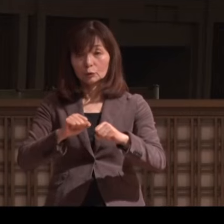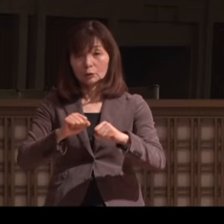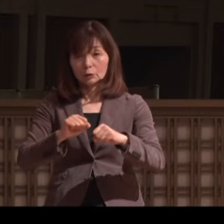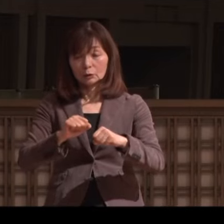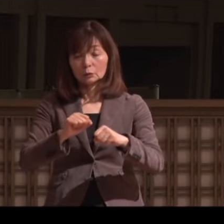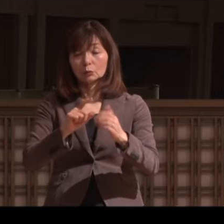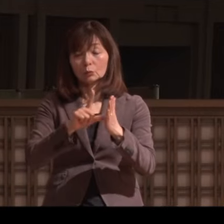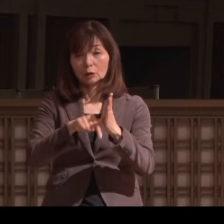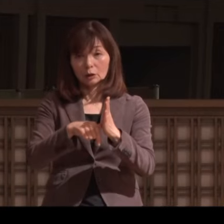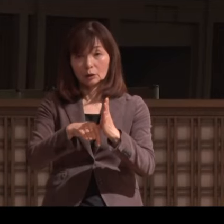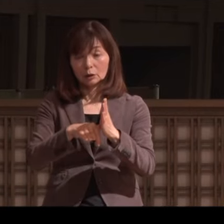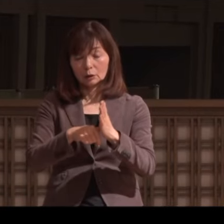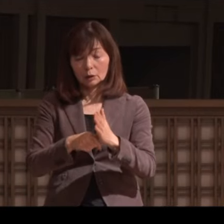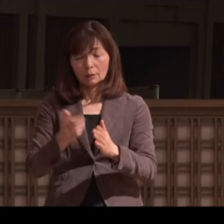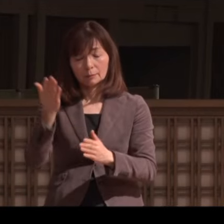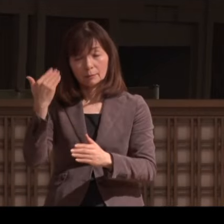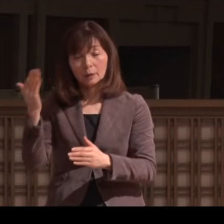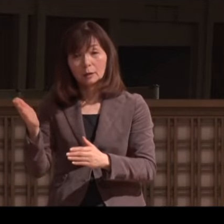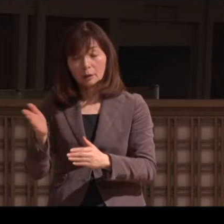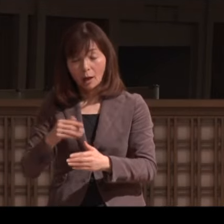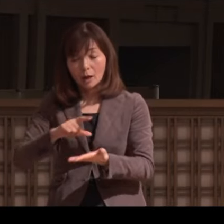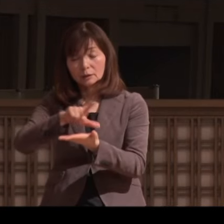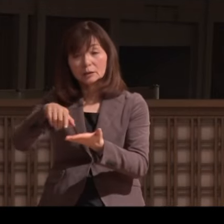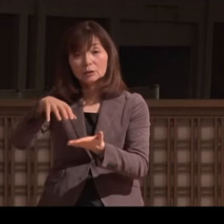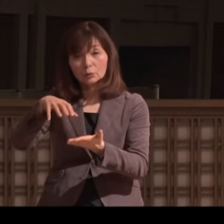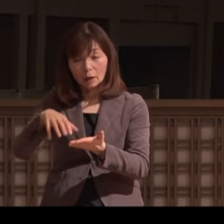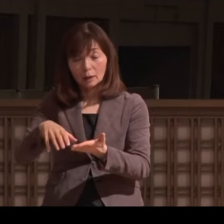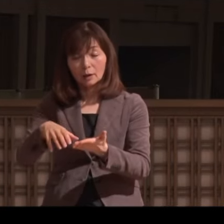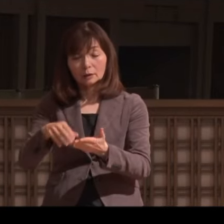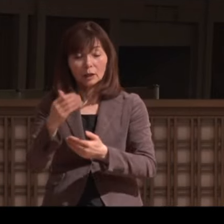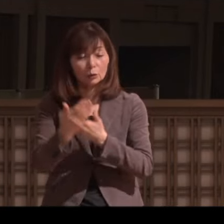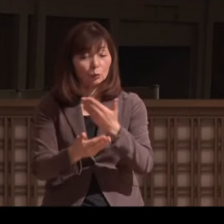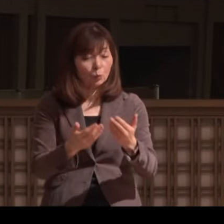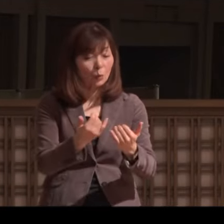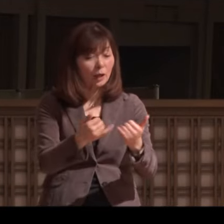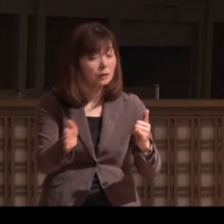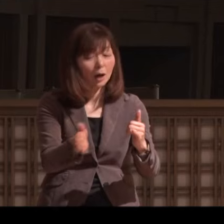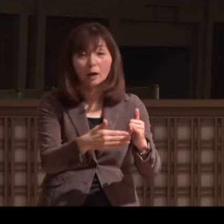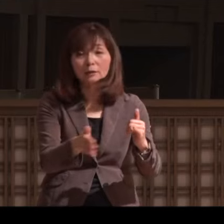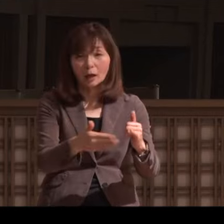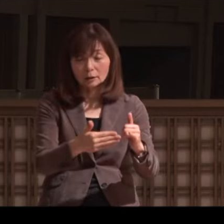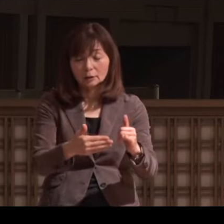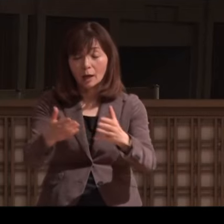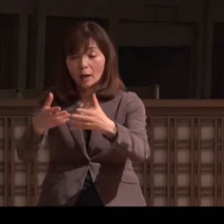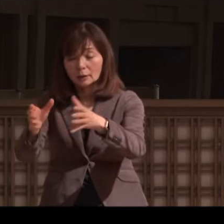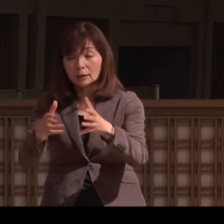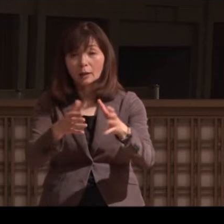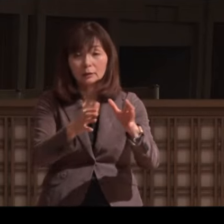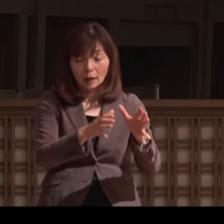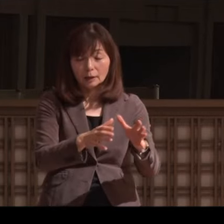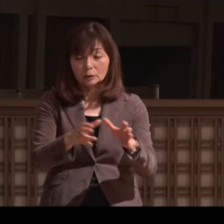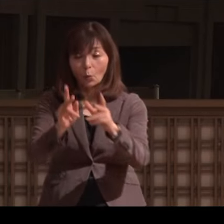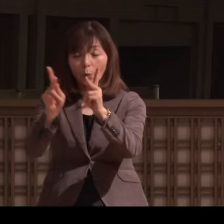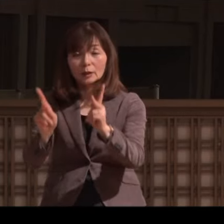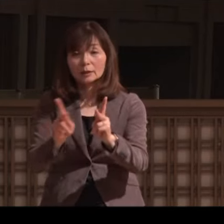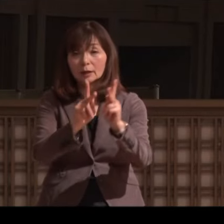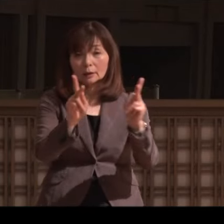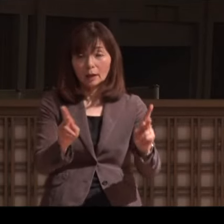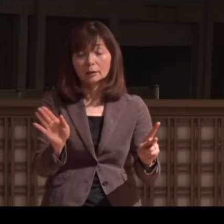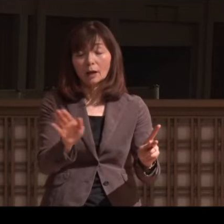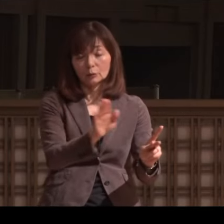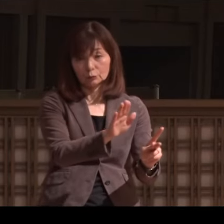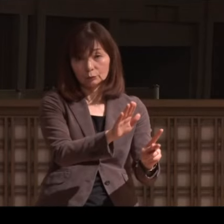元々地域の方でえ継者はいないしそれからいろんな団体にいろんな課題を抱えておるということがあったんです